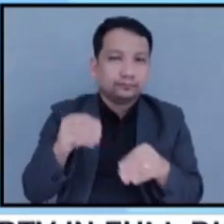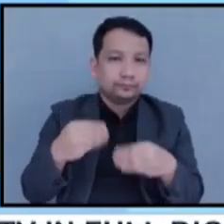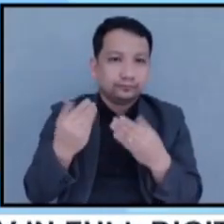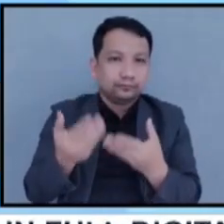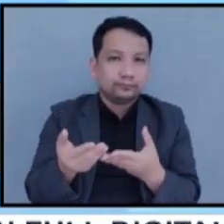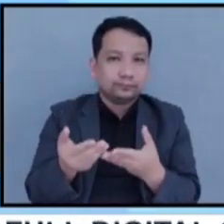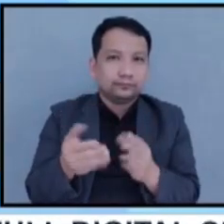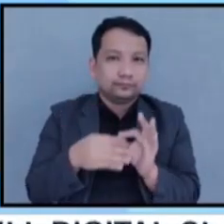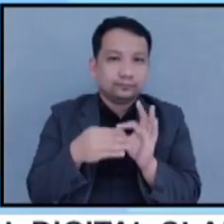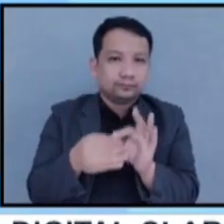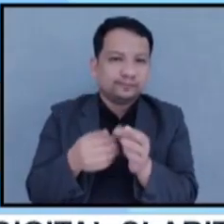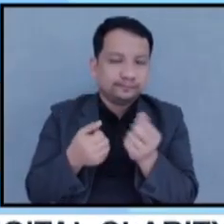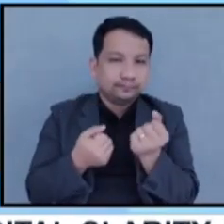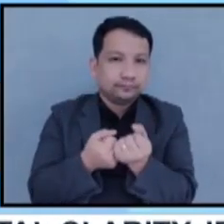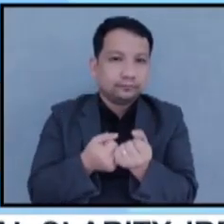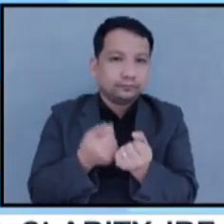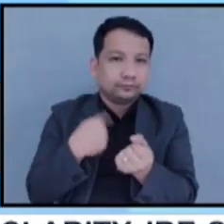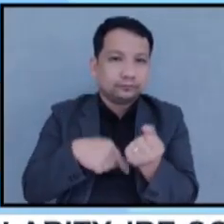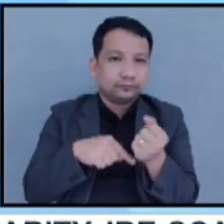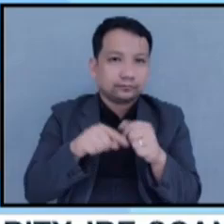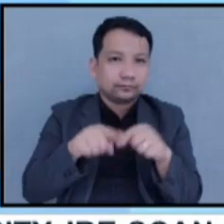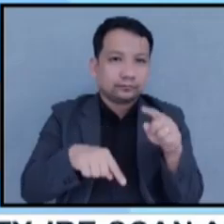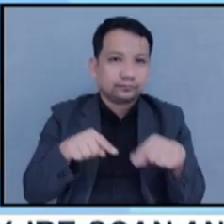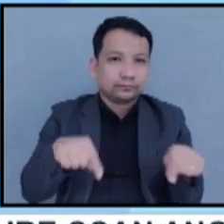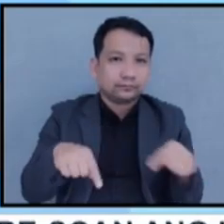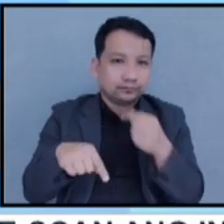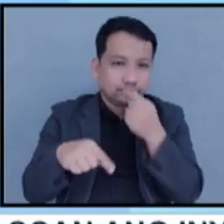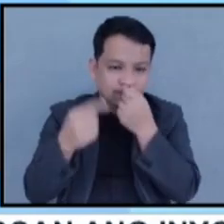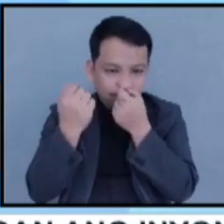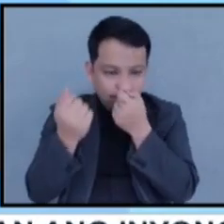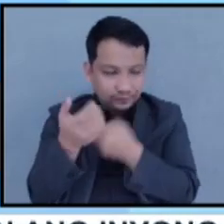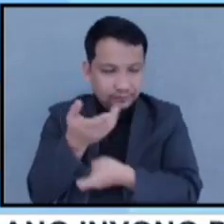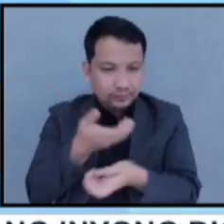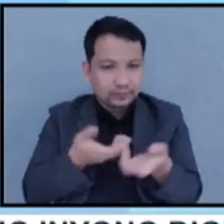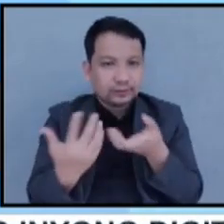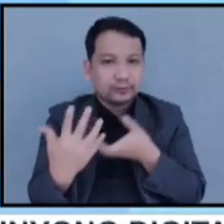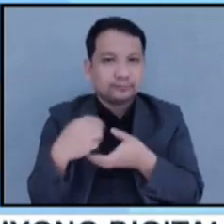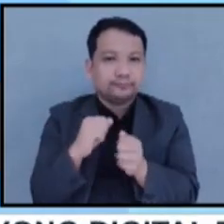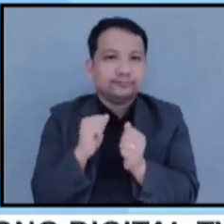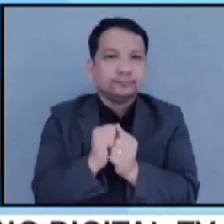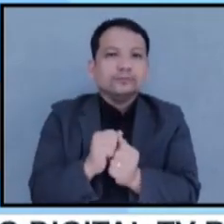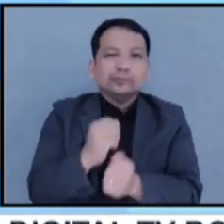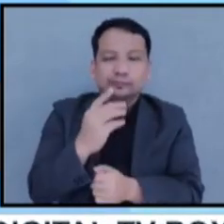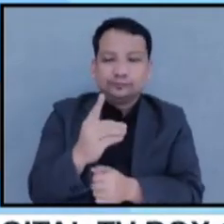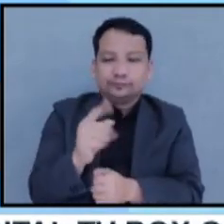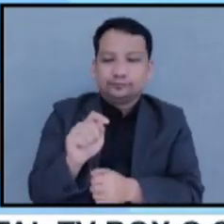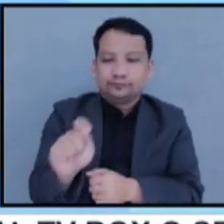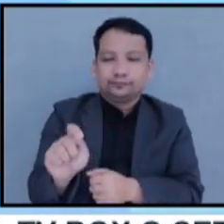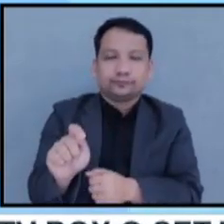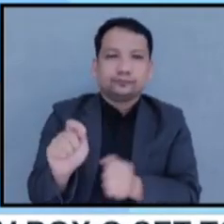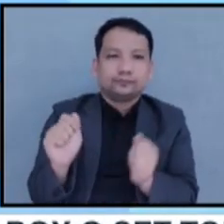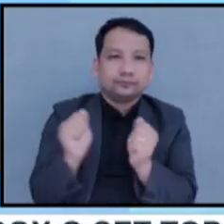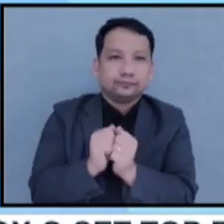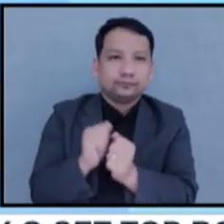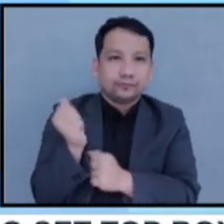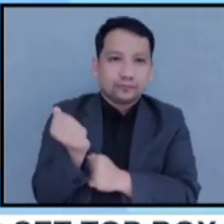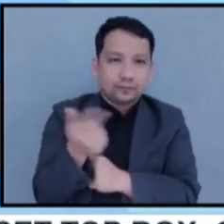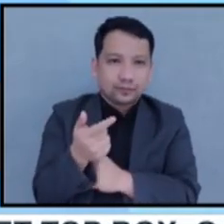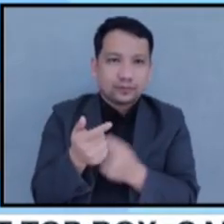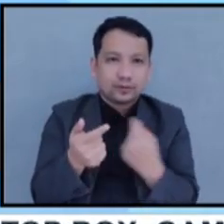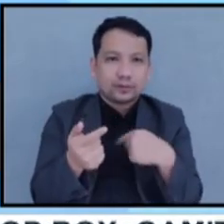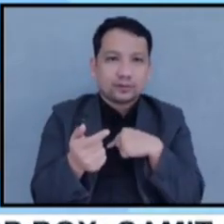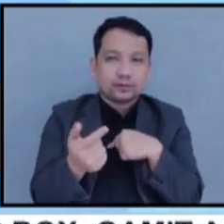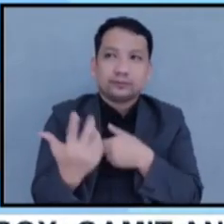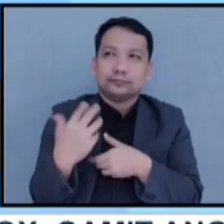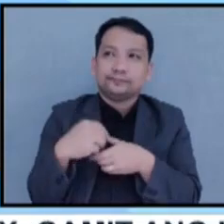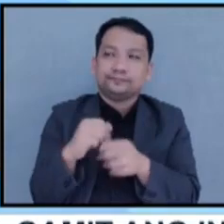na rin ng suporta ng ating iba't ibang ahensya in collaboration with DOST at po ng mga